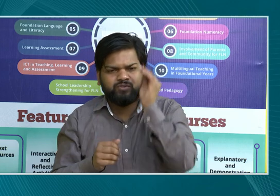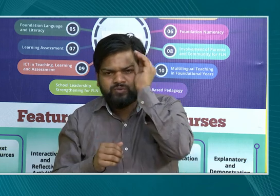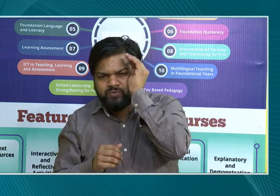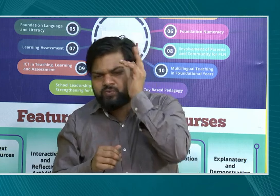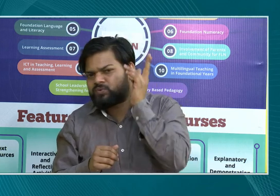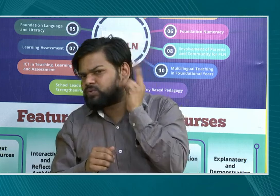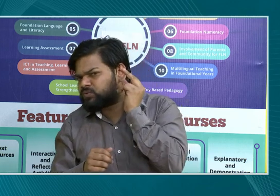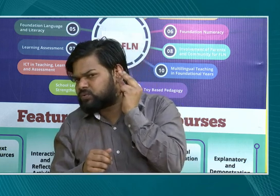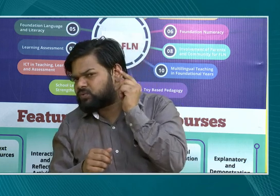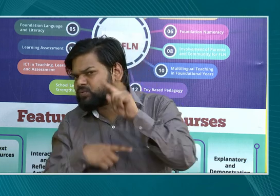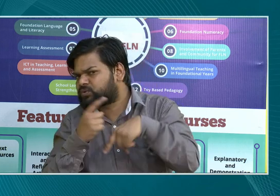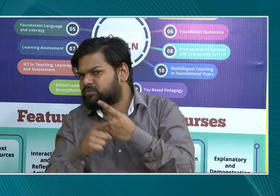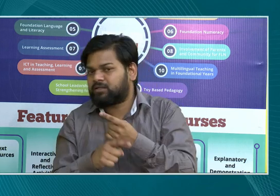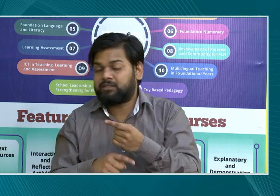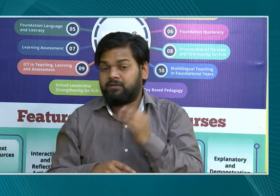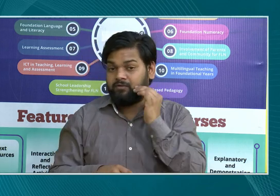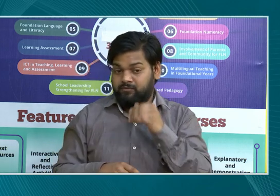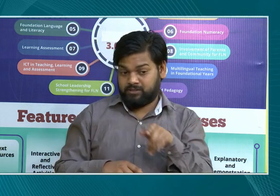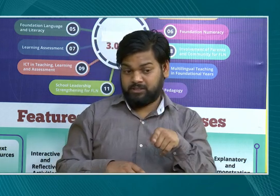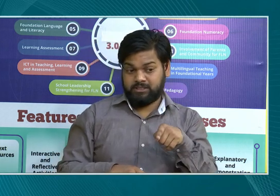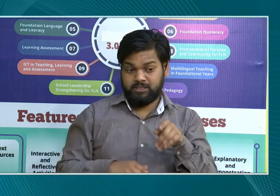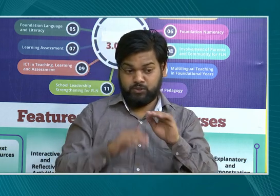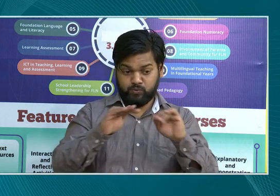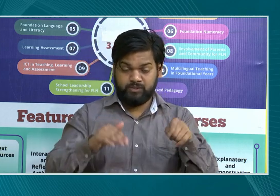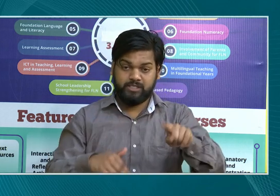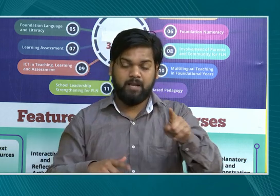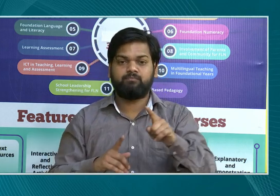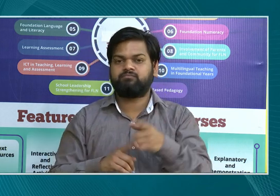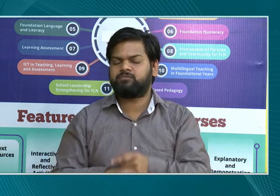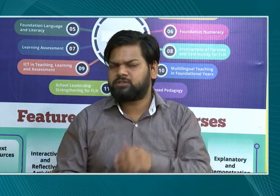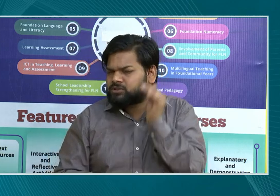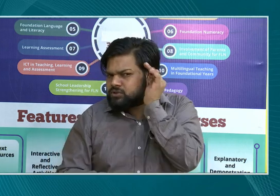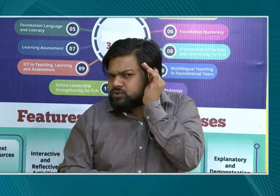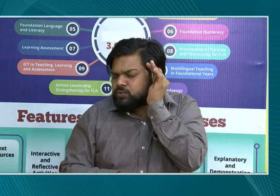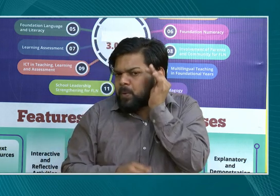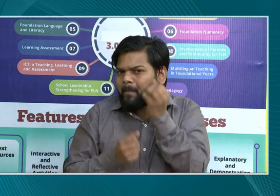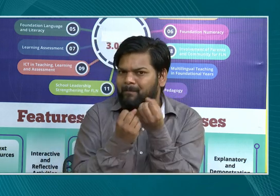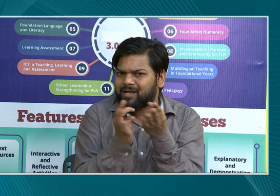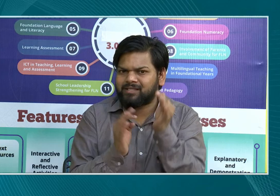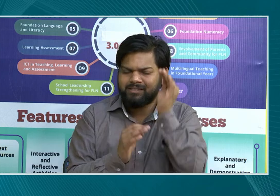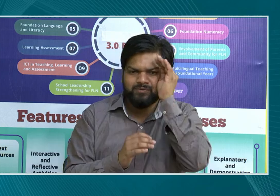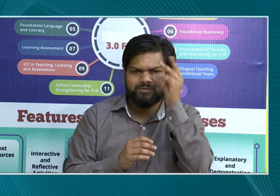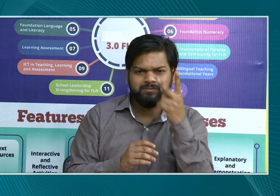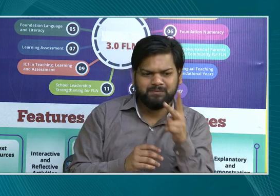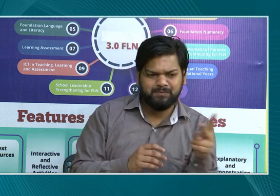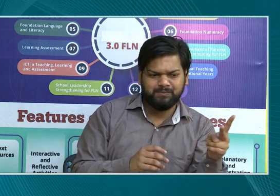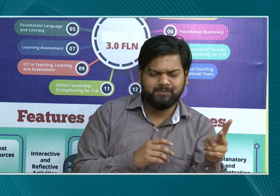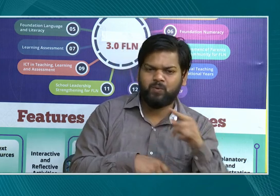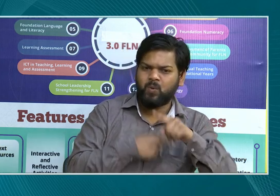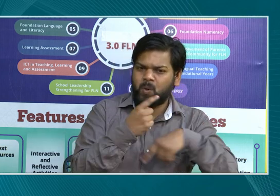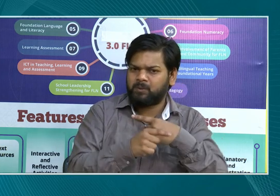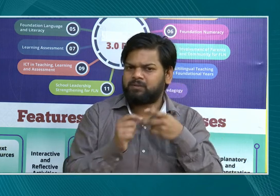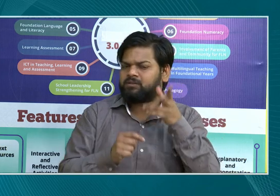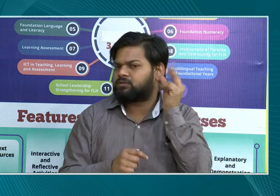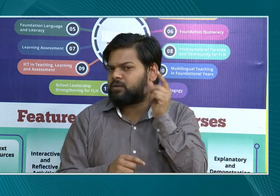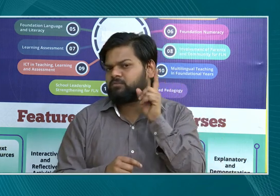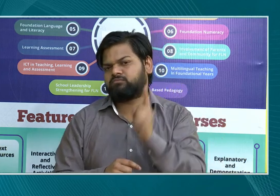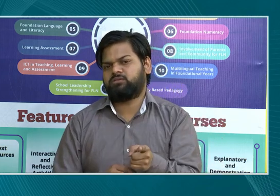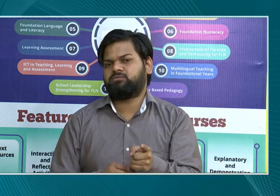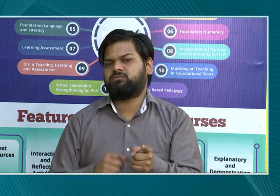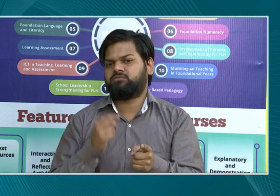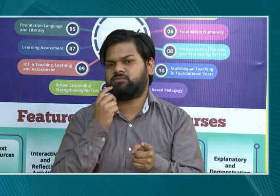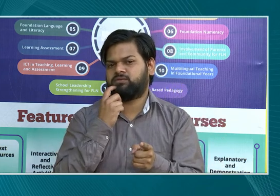बहुत ज्ञान मिलेगा अपनी भाषा को सुधारने में तो रेडियो पर खबरें सनी चाहिए मैं ये कहूंगा की जो